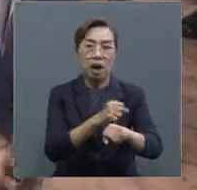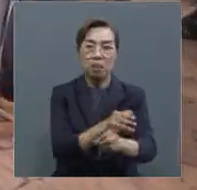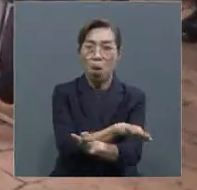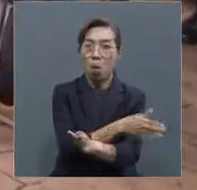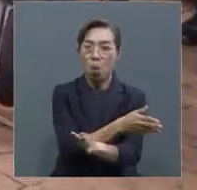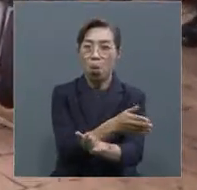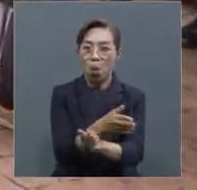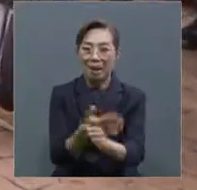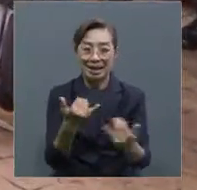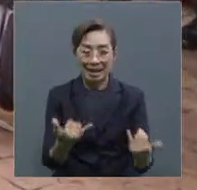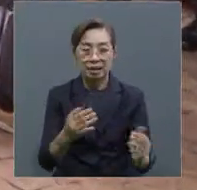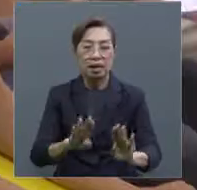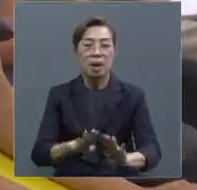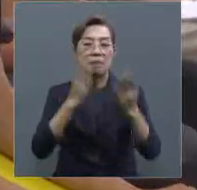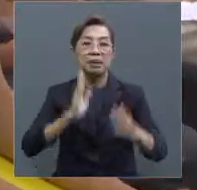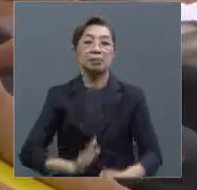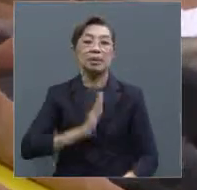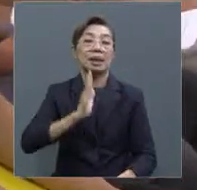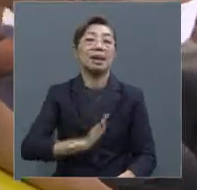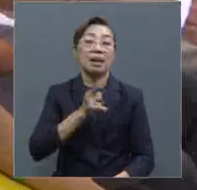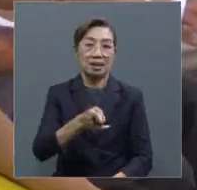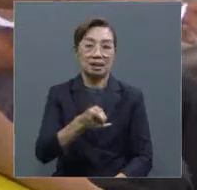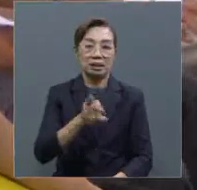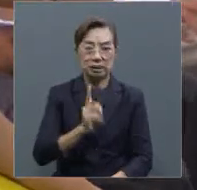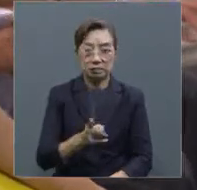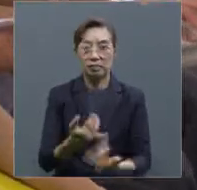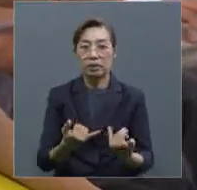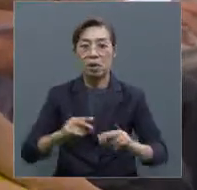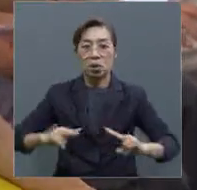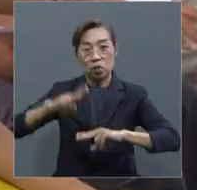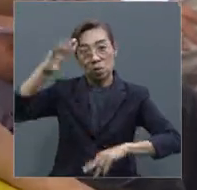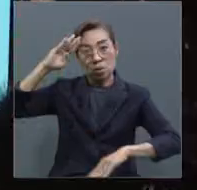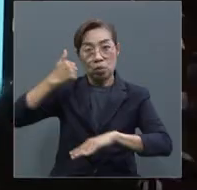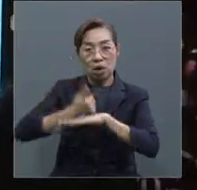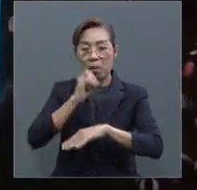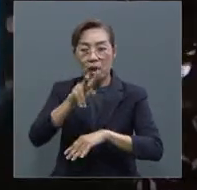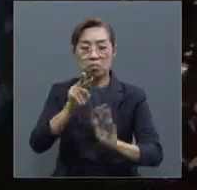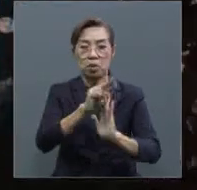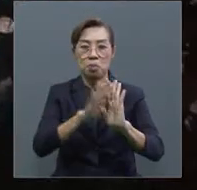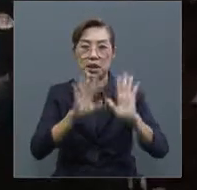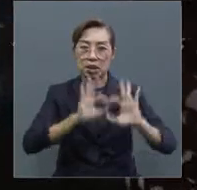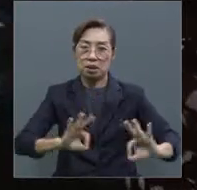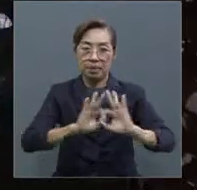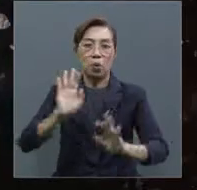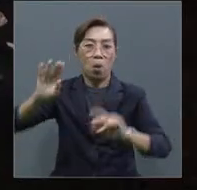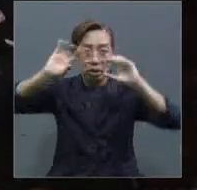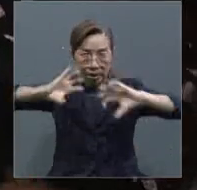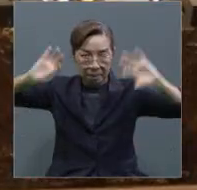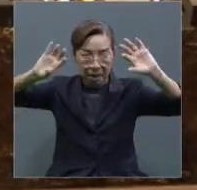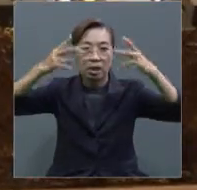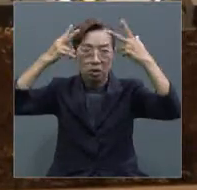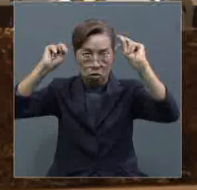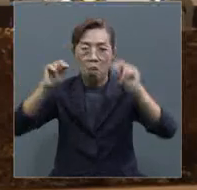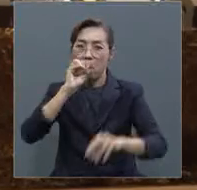นะครับก่อนจะมีพิธีเปิดอย่างเป็นทางการคือเมื่อวานนี้ซึ่งรัฐมนตรีกลาก็ย้ำนะว่าเป็นนโยบายสำคัญของรัฐบาลและนายก